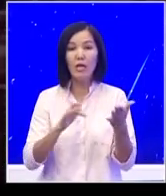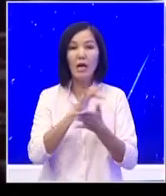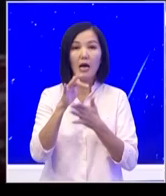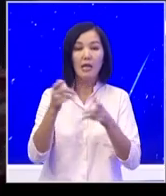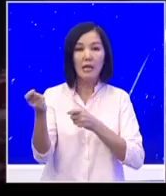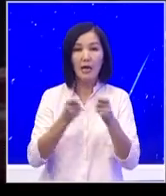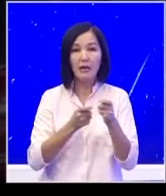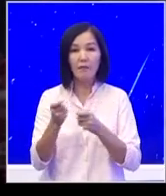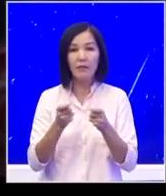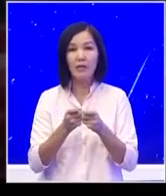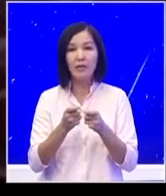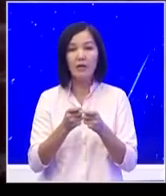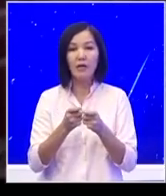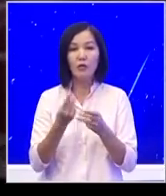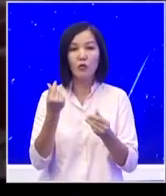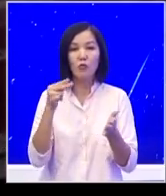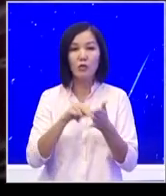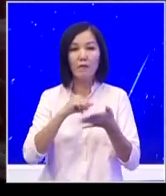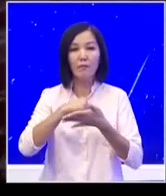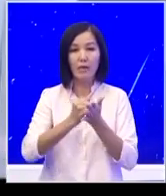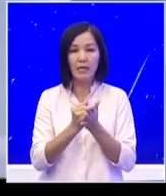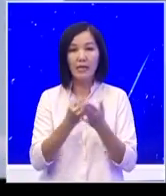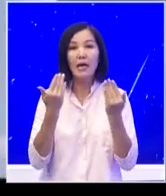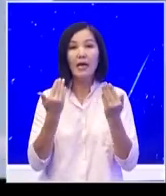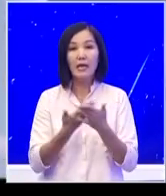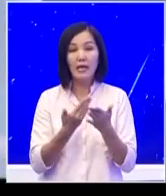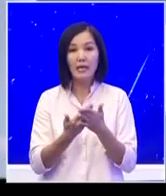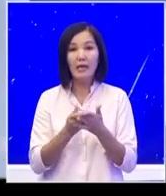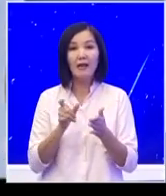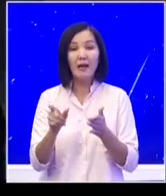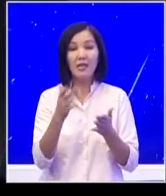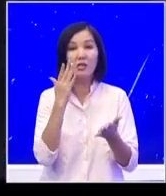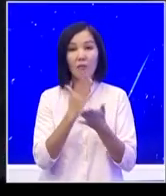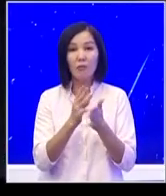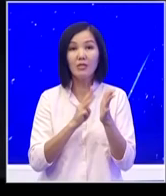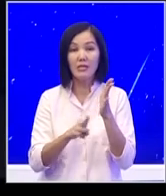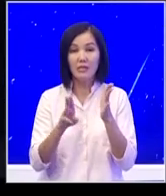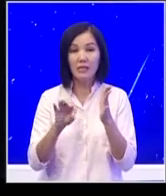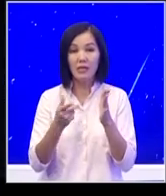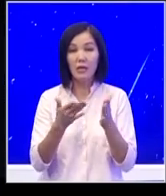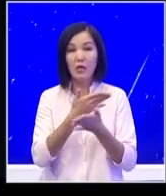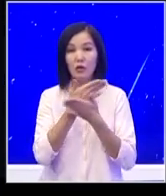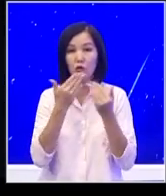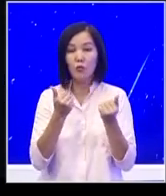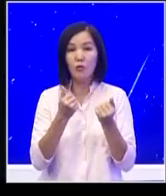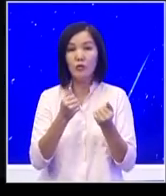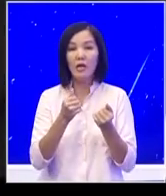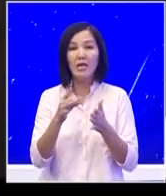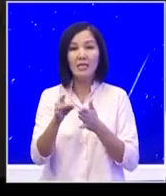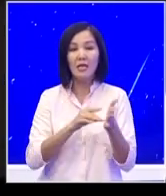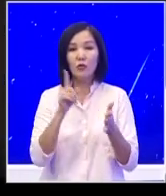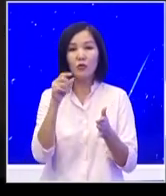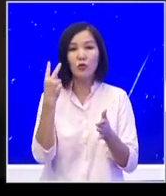алады. Қалалық әкімдік өкімімен жол тарифі да бекітілді. Егерде жол карточкасы болса, жол ақысы 80 теңге, ал болмаған жағдайда қолма-қол